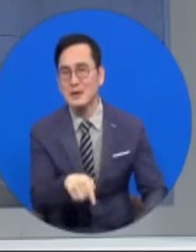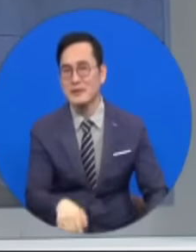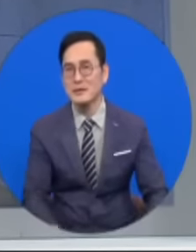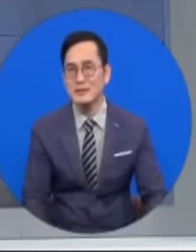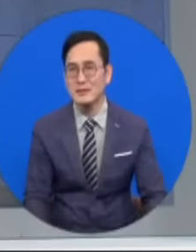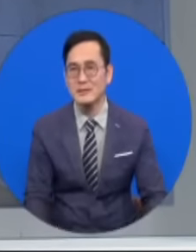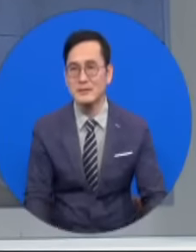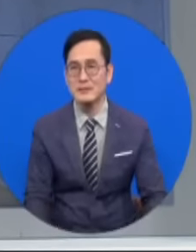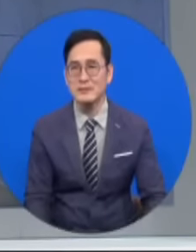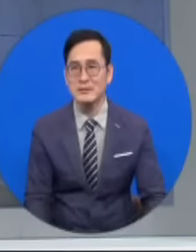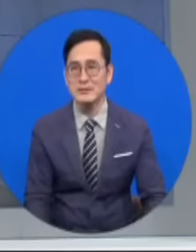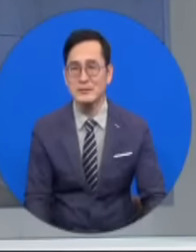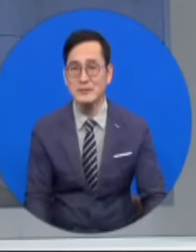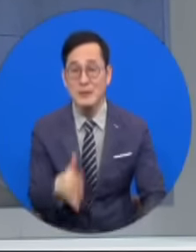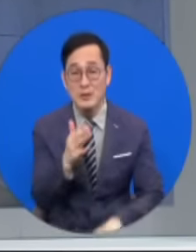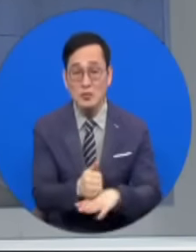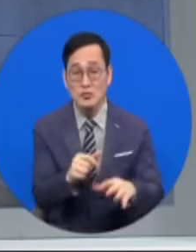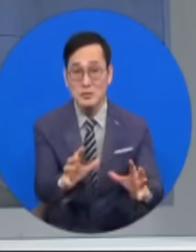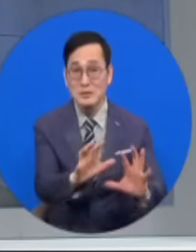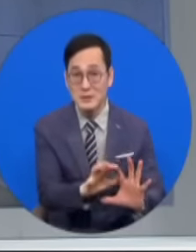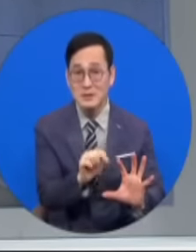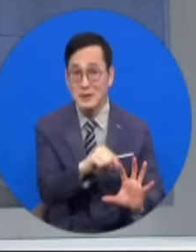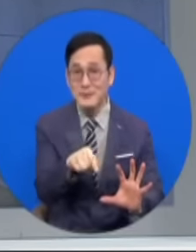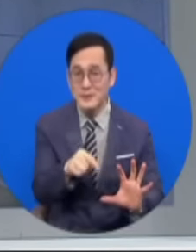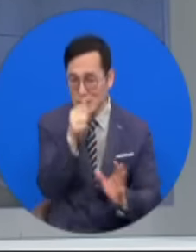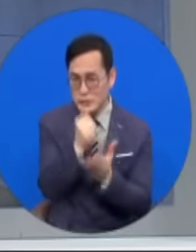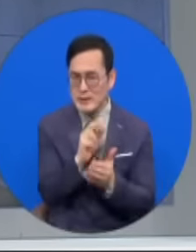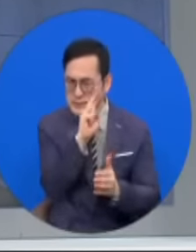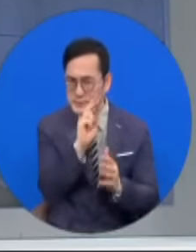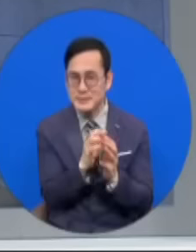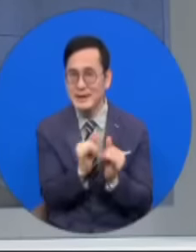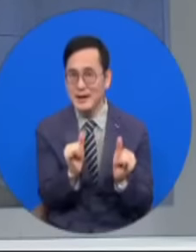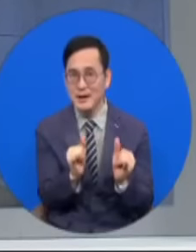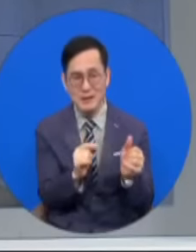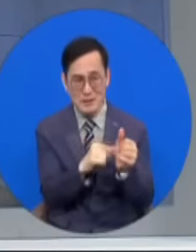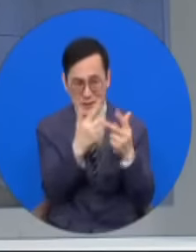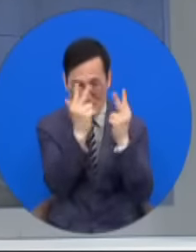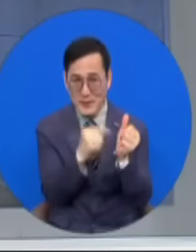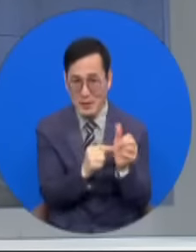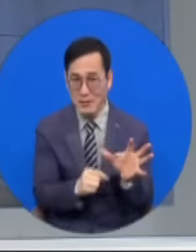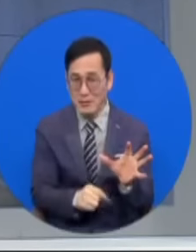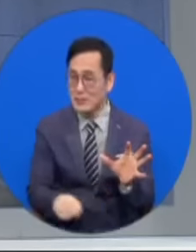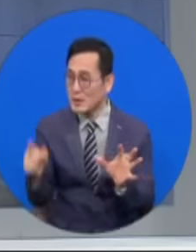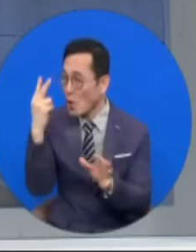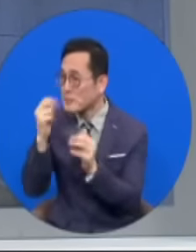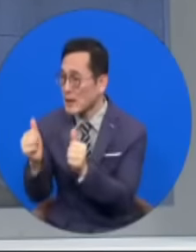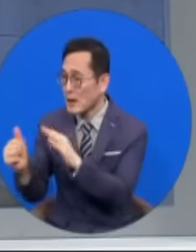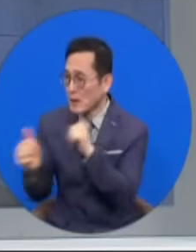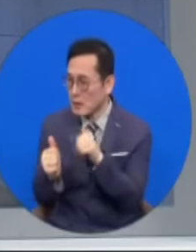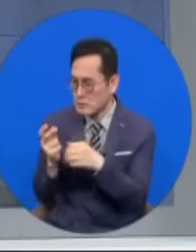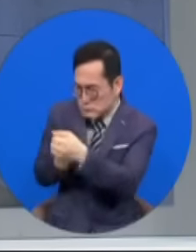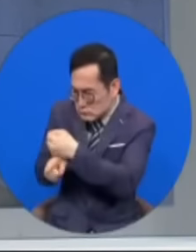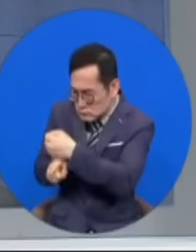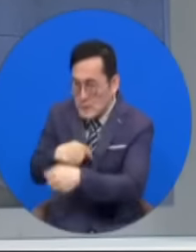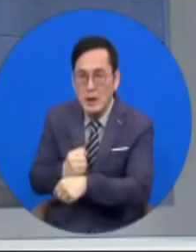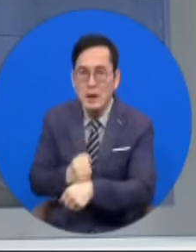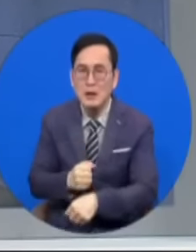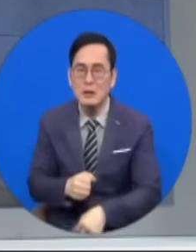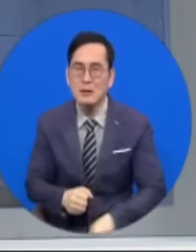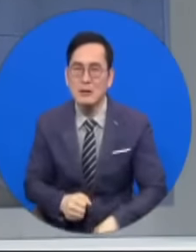측이 수사 검사를 신문하다라는 형국이어서 과연 이것이 이해 충돌은 아닌지 이것이 적절한지에